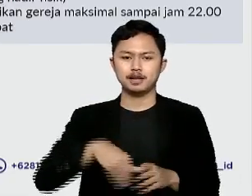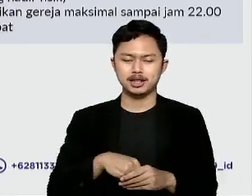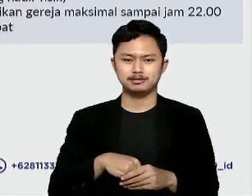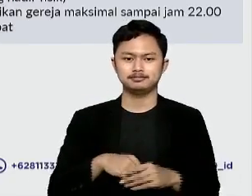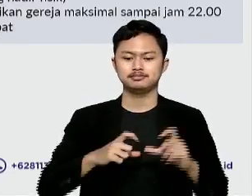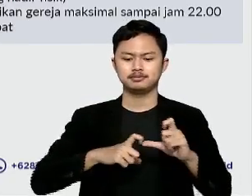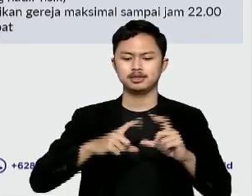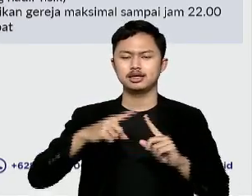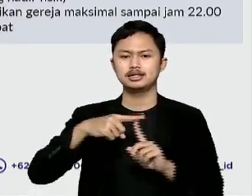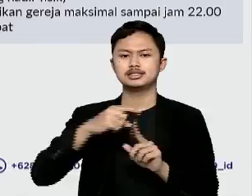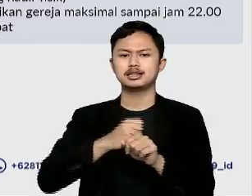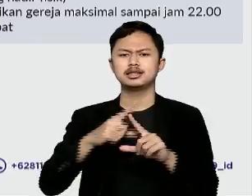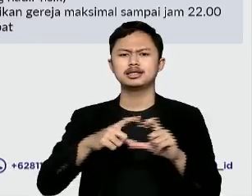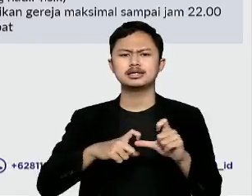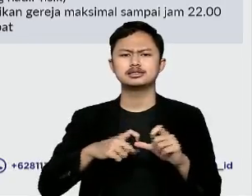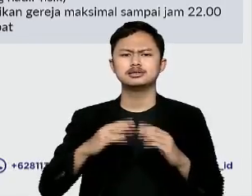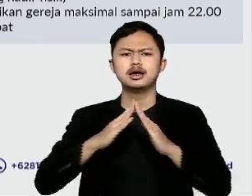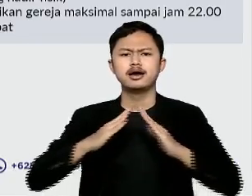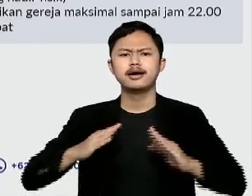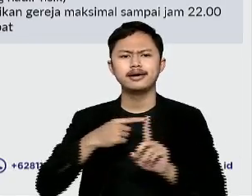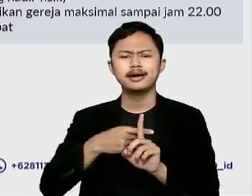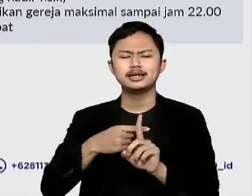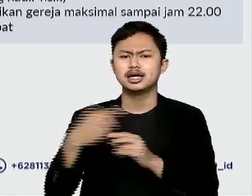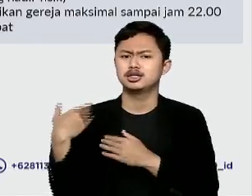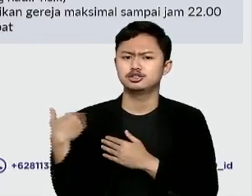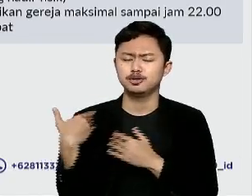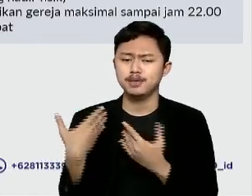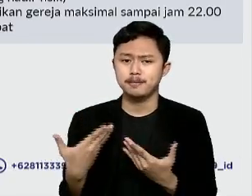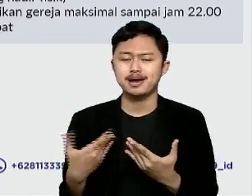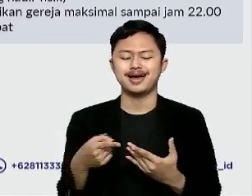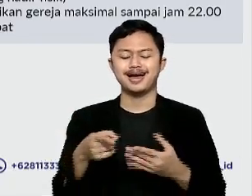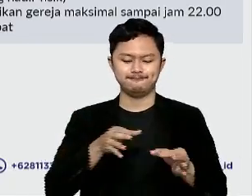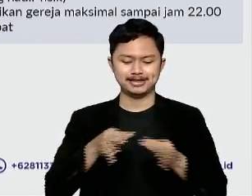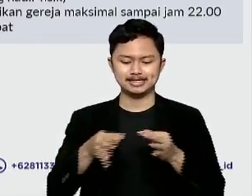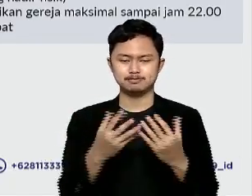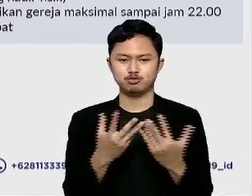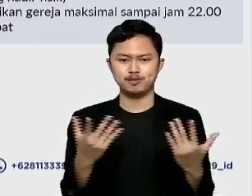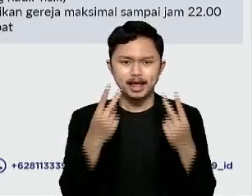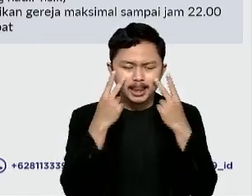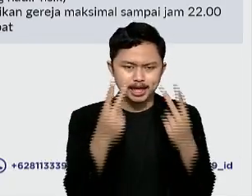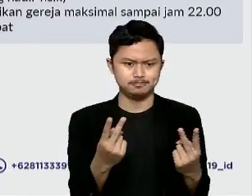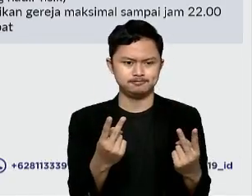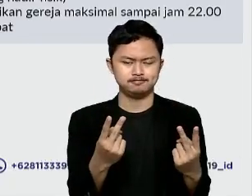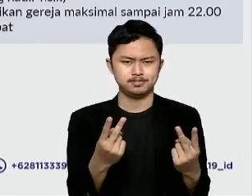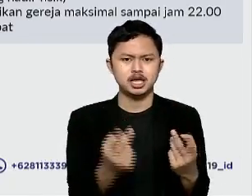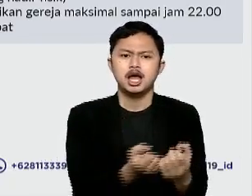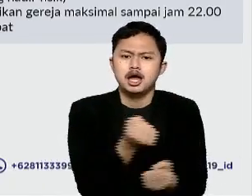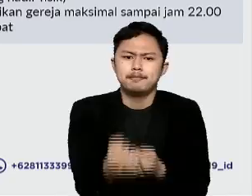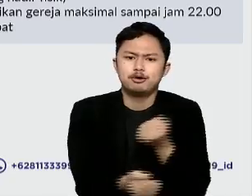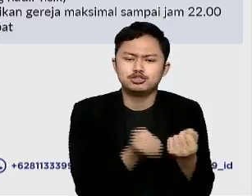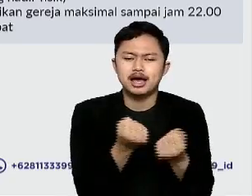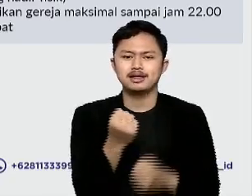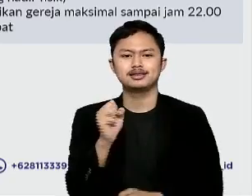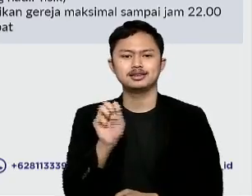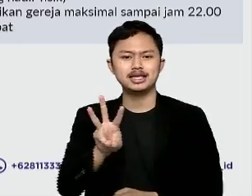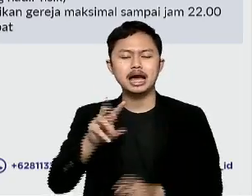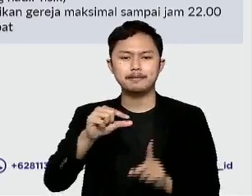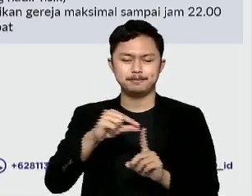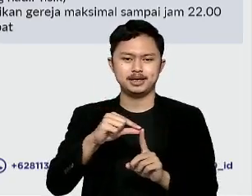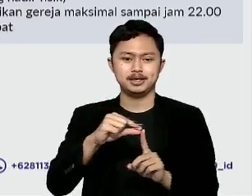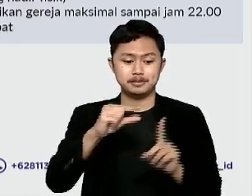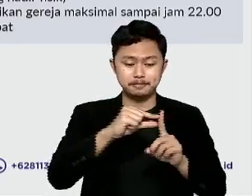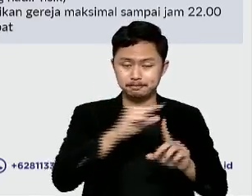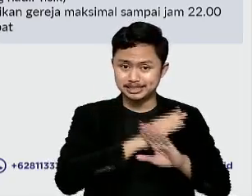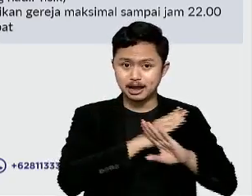pokok Satgas COVID-19 di gereja sebagai salah satu fasilitas publik yaitu menjalankan upaya 3P, yaitu